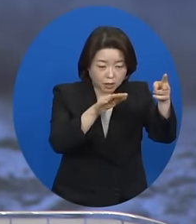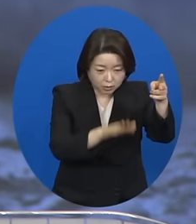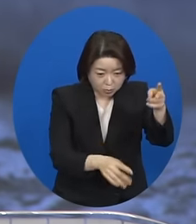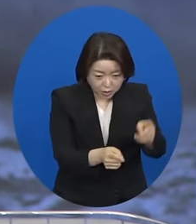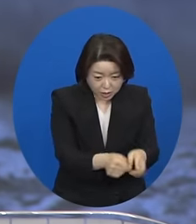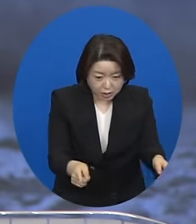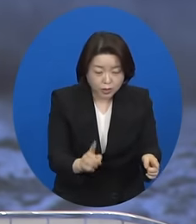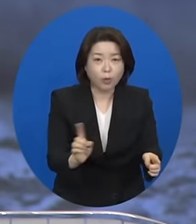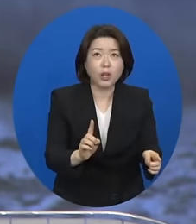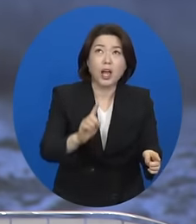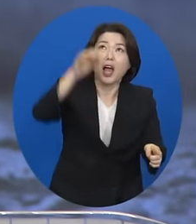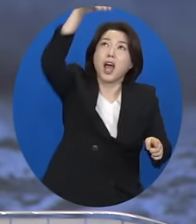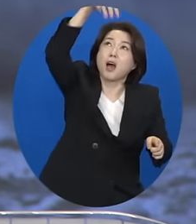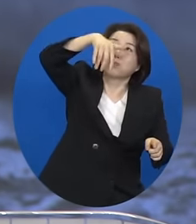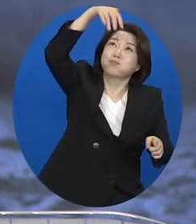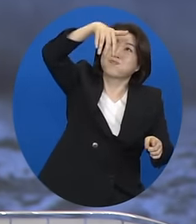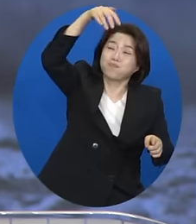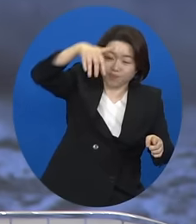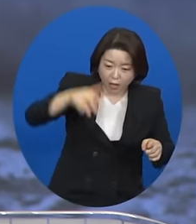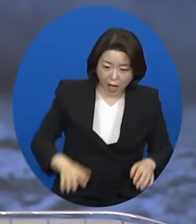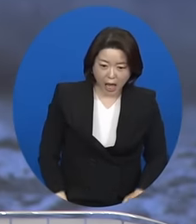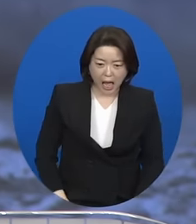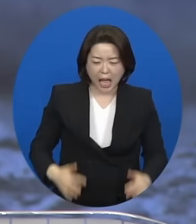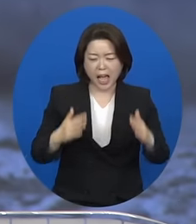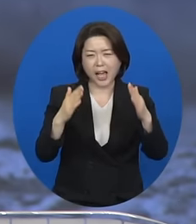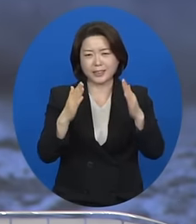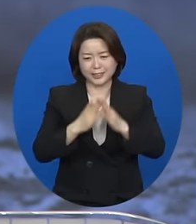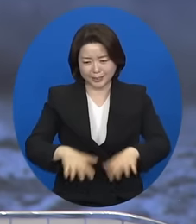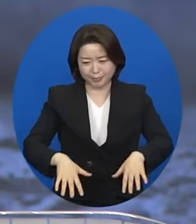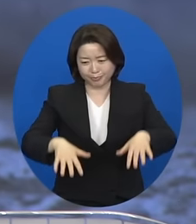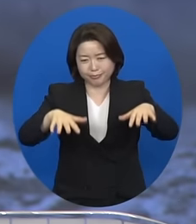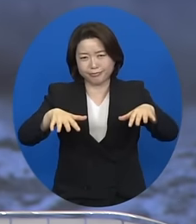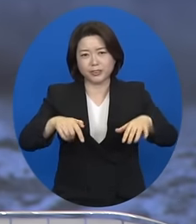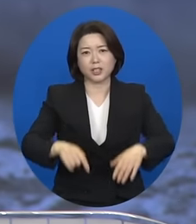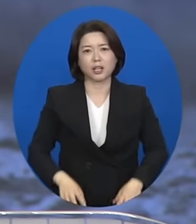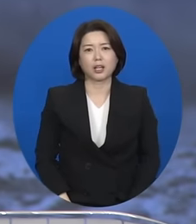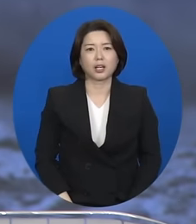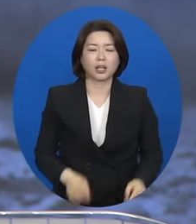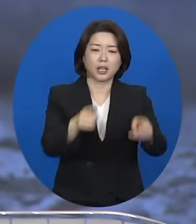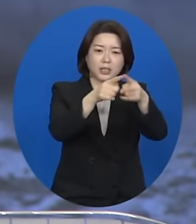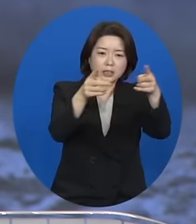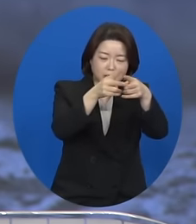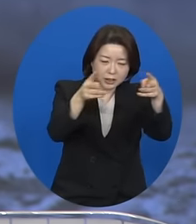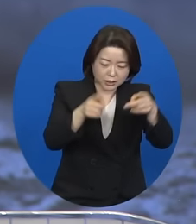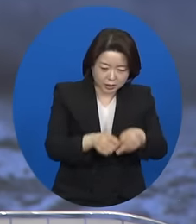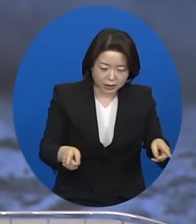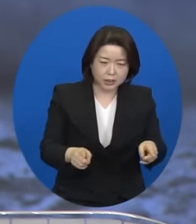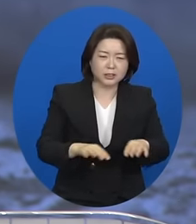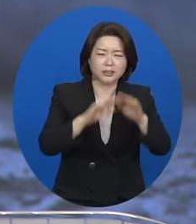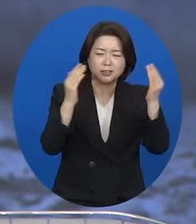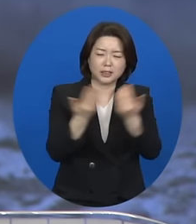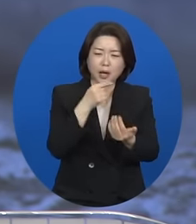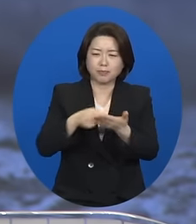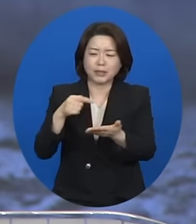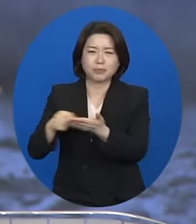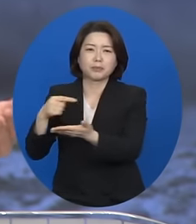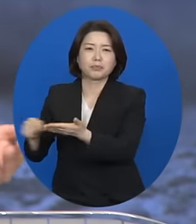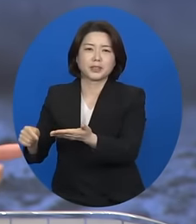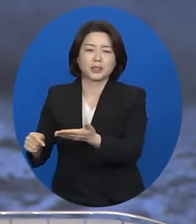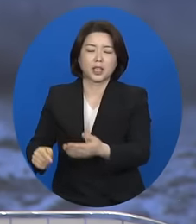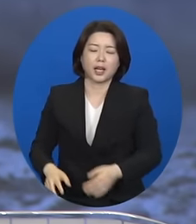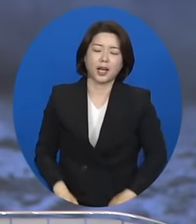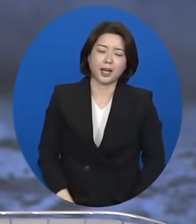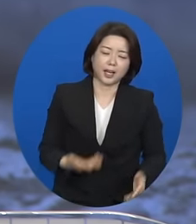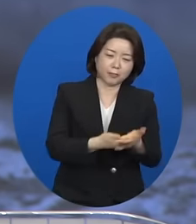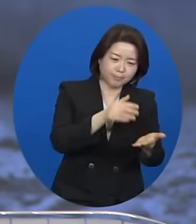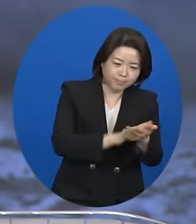흘러나와서 1층 집도 이제 번지게 되면서 2층 1층 다 피를 보게 된 거예요 그것을 다 수리하려면 이제 카페트를